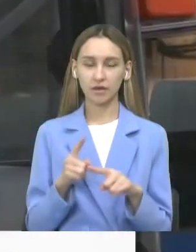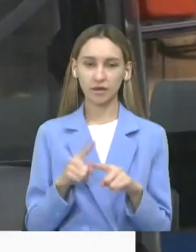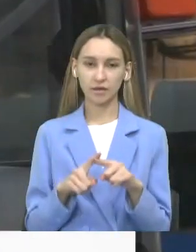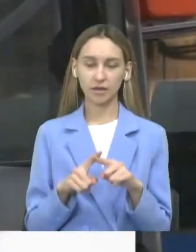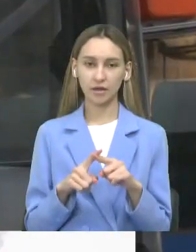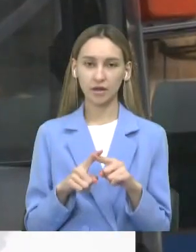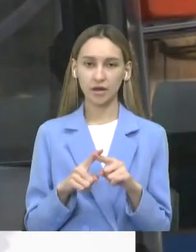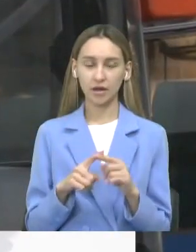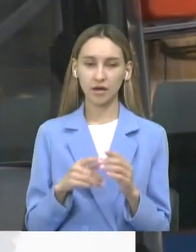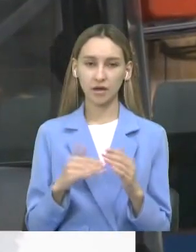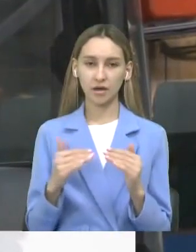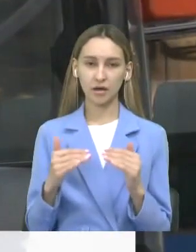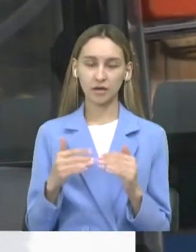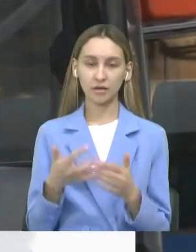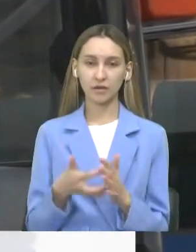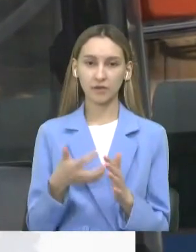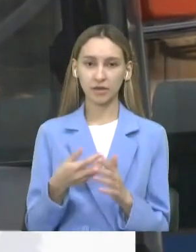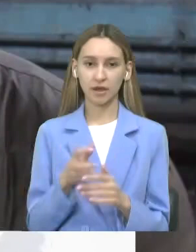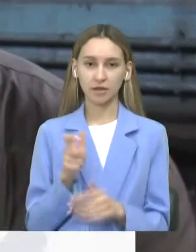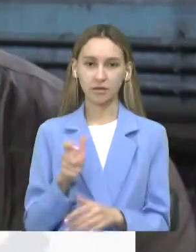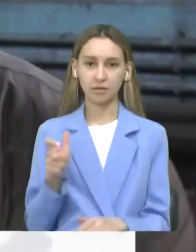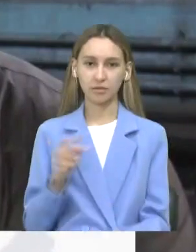не 200 теңгеге дейін өсуі мүмкін.